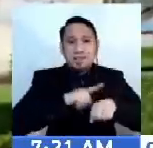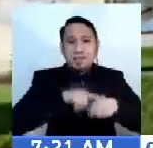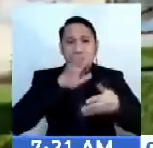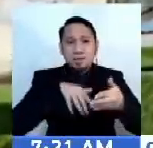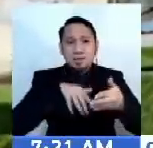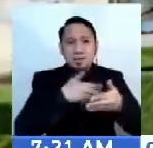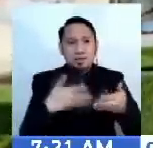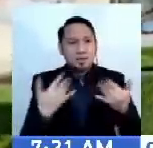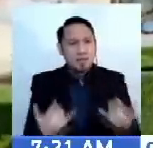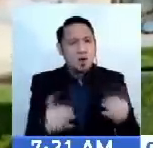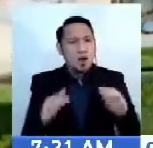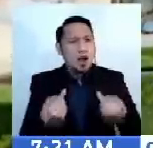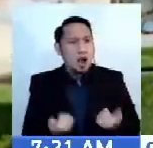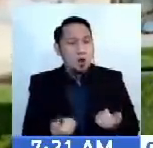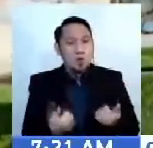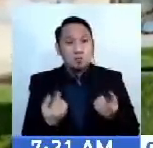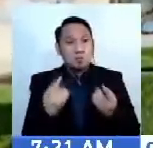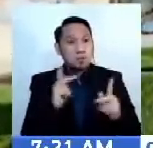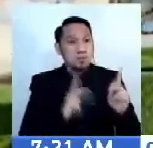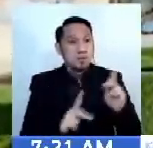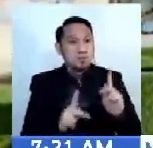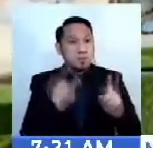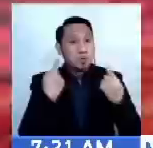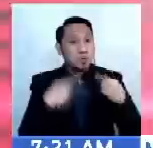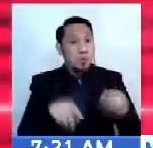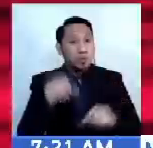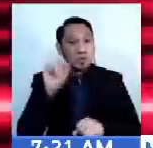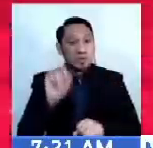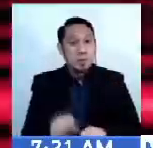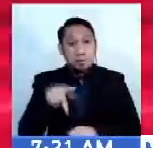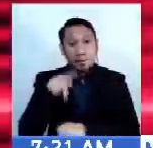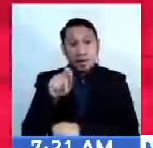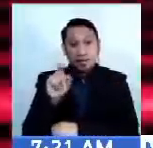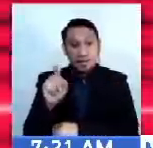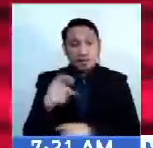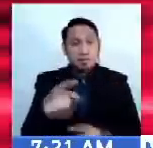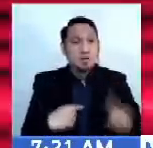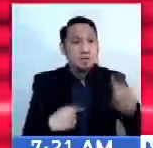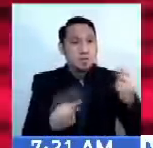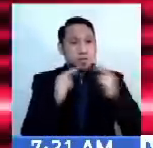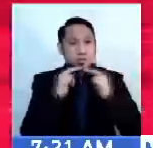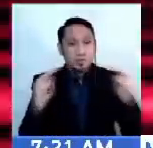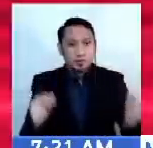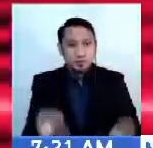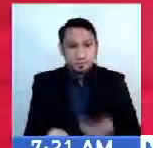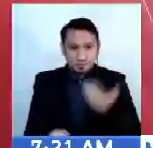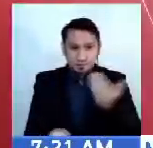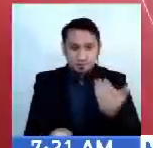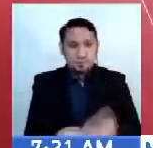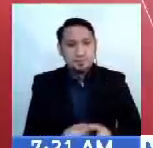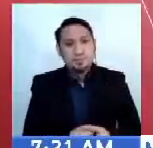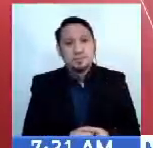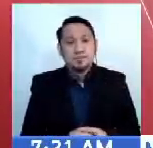mga pasout? Live mula sa PITX, mainit na balita si Nico Wahe. Nico?